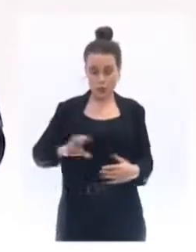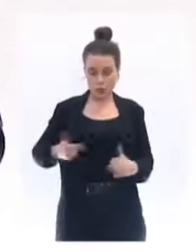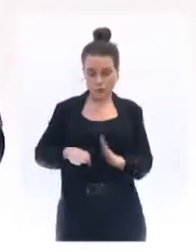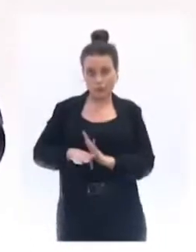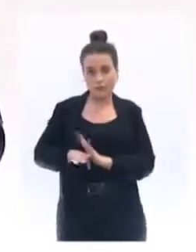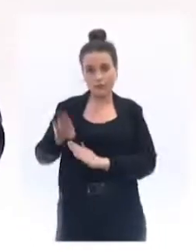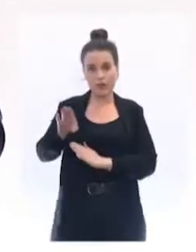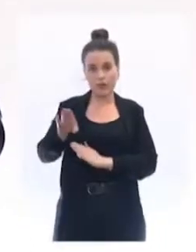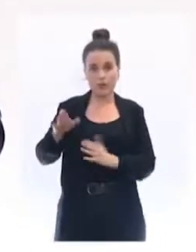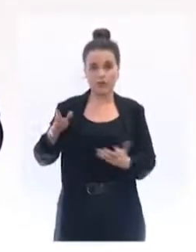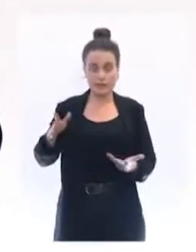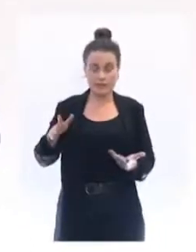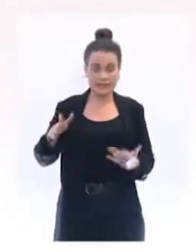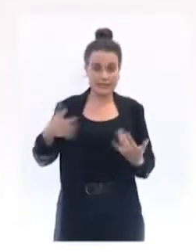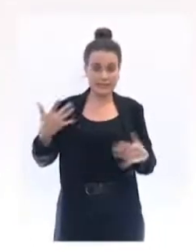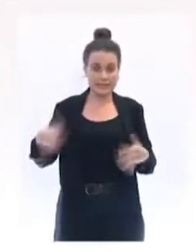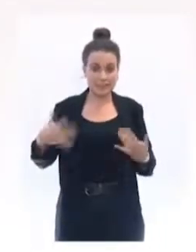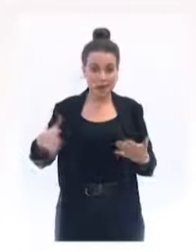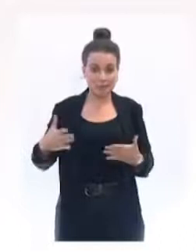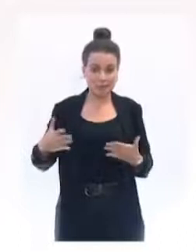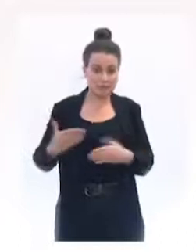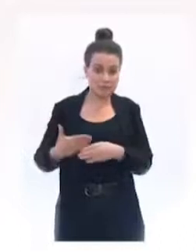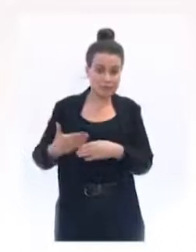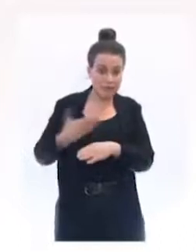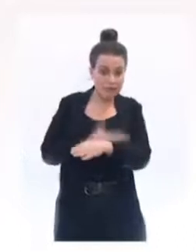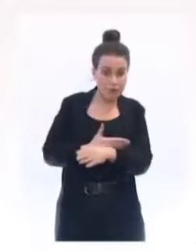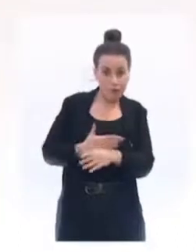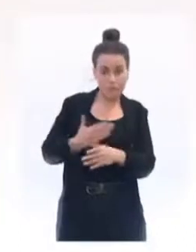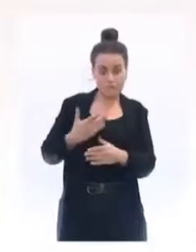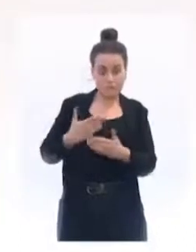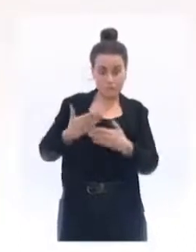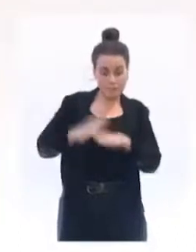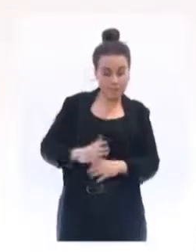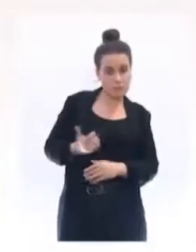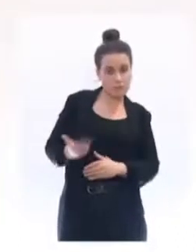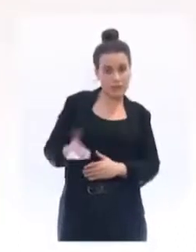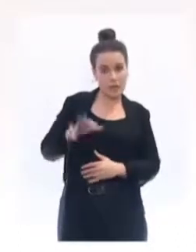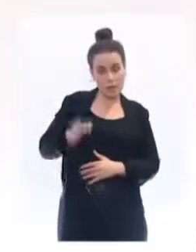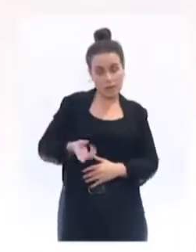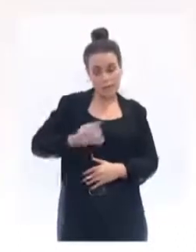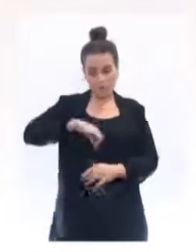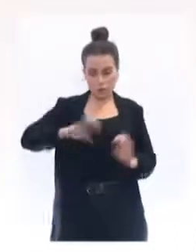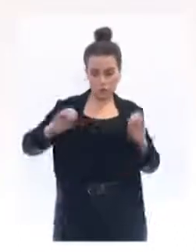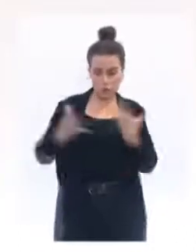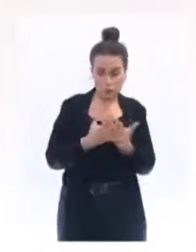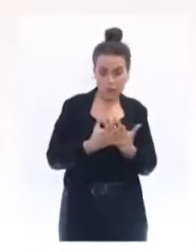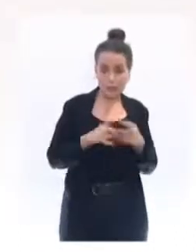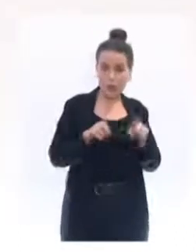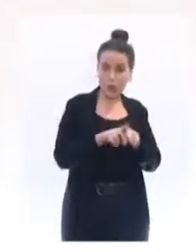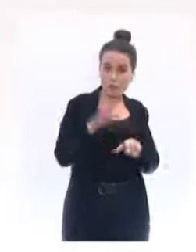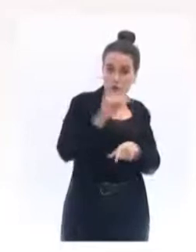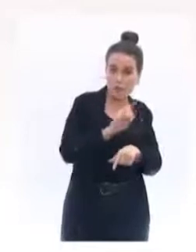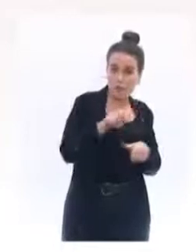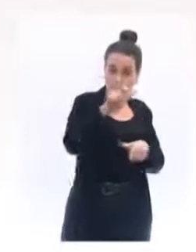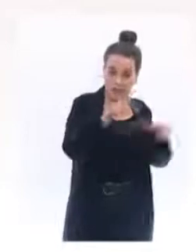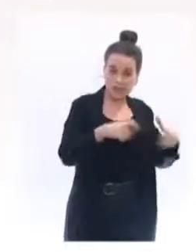était annoncé et prévu ce qui nous a surpris ce qui a surpris des scientifiques eux mêmes en france comme